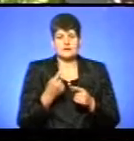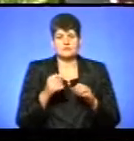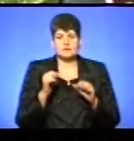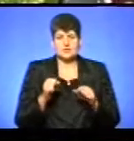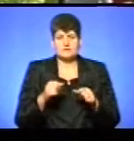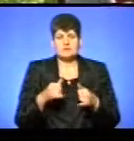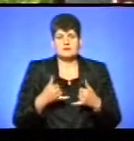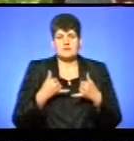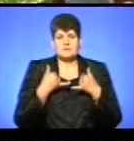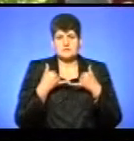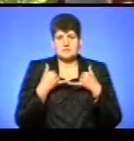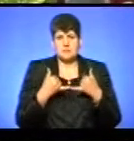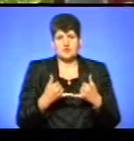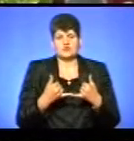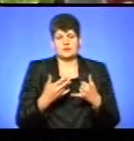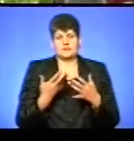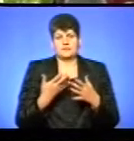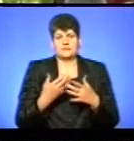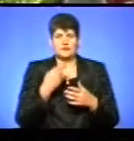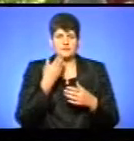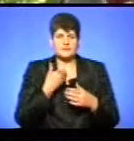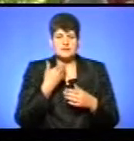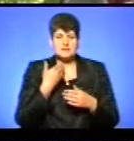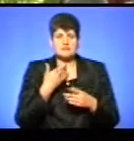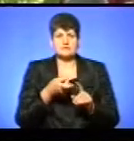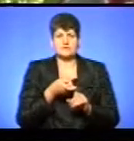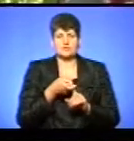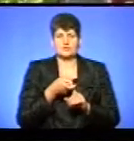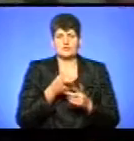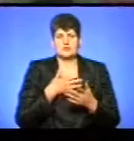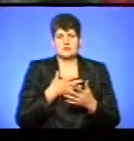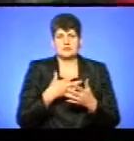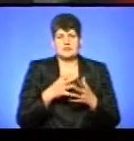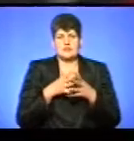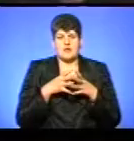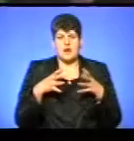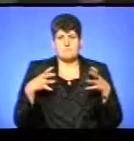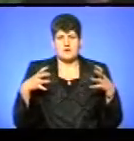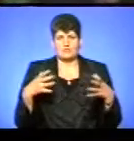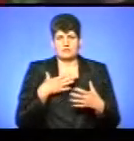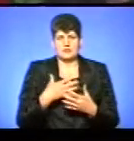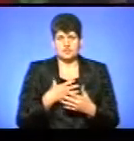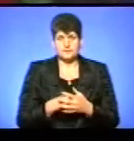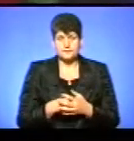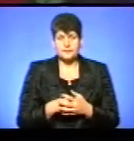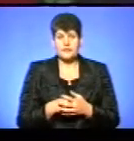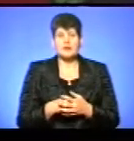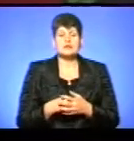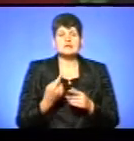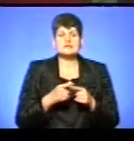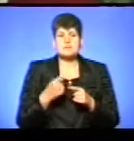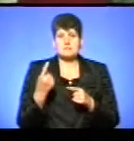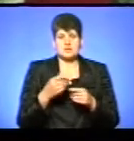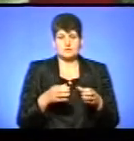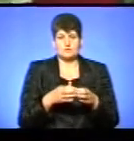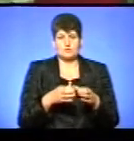шляхів нижче тої перешкоди механічної за рахунок набрику дихальних шляхів. Це перша локація. Команда з